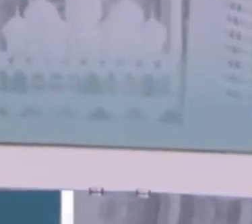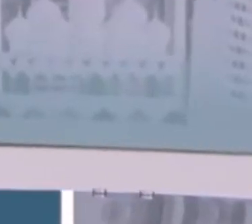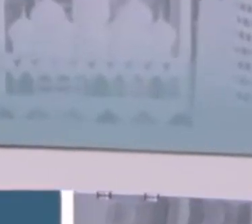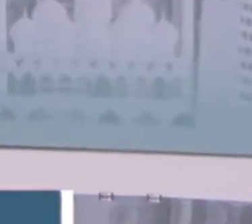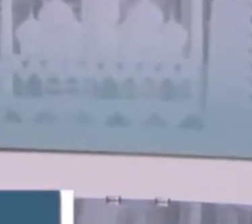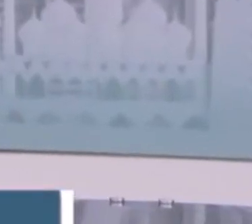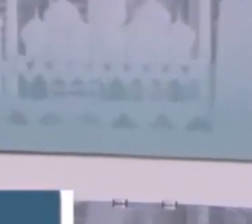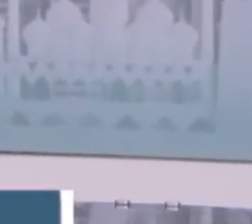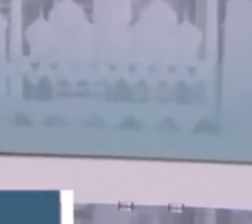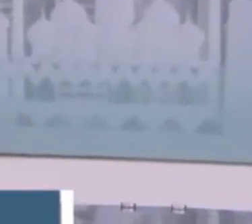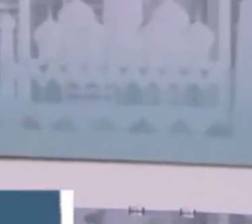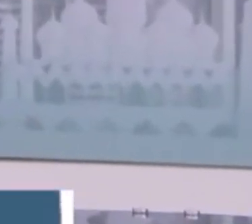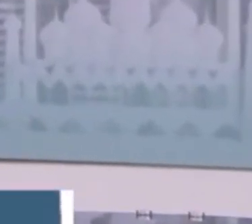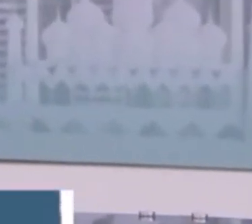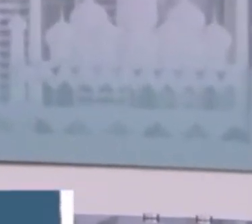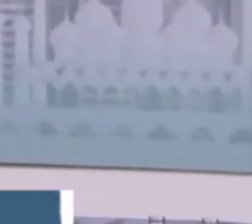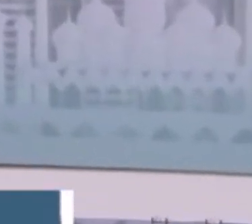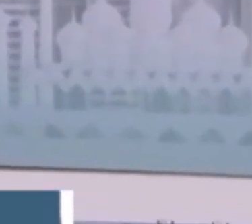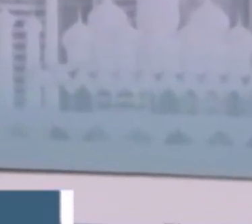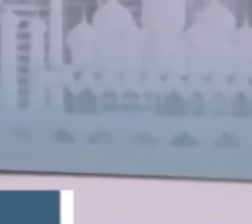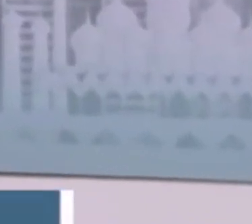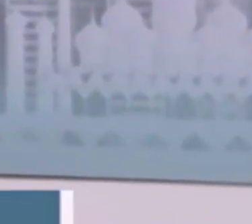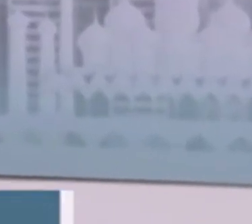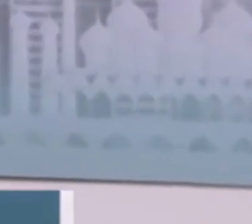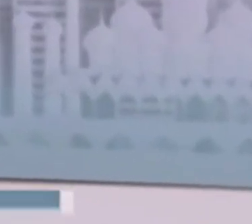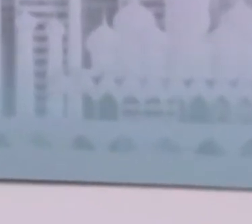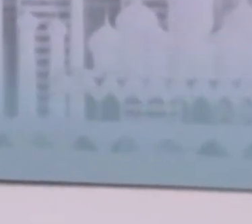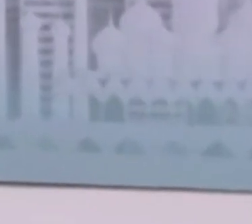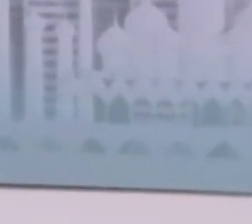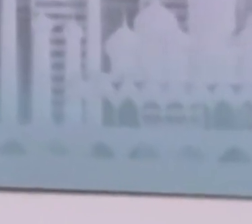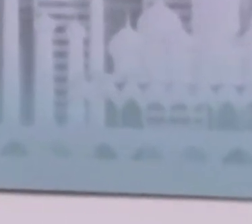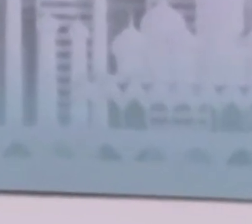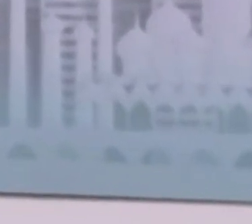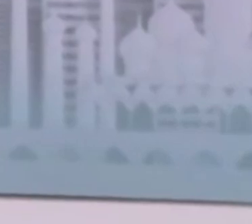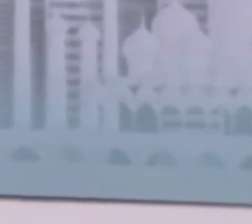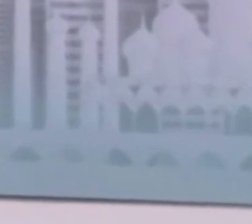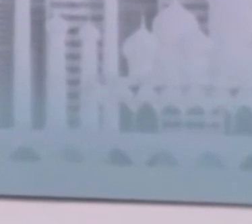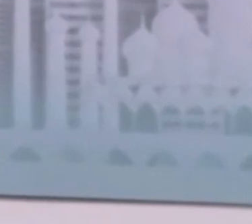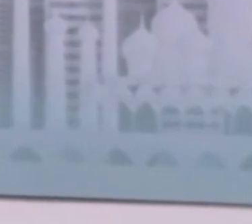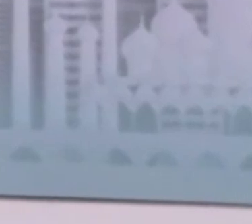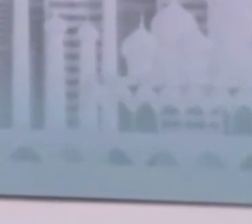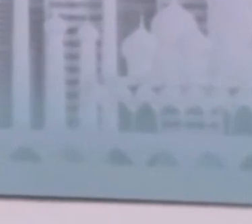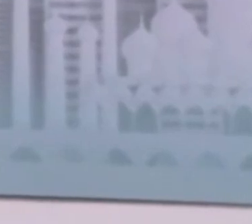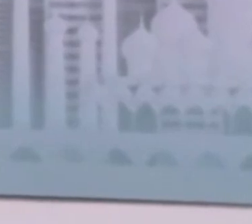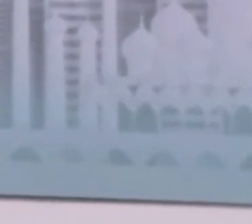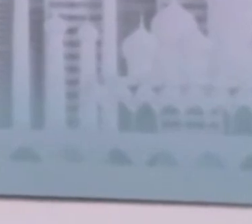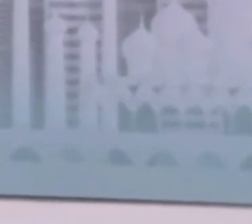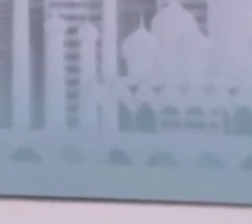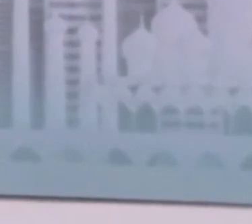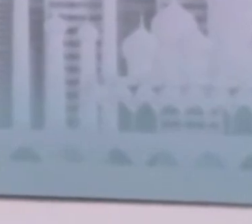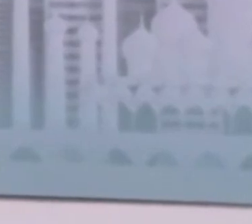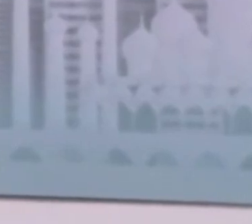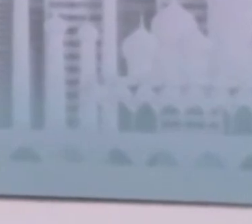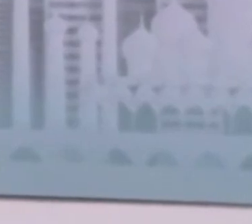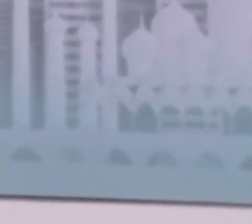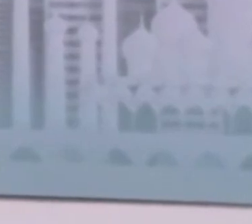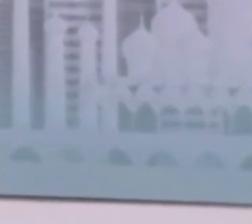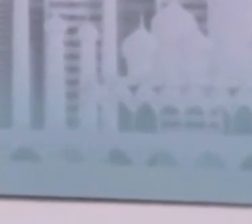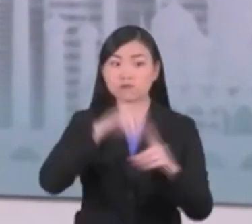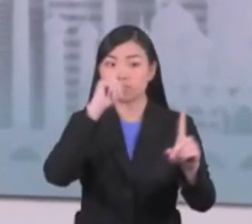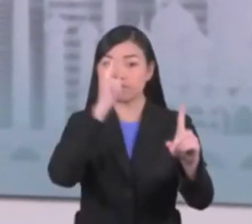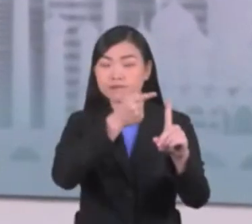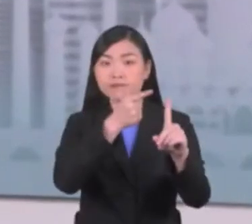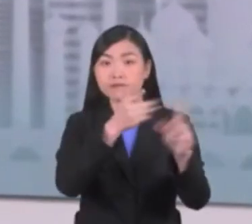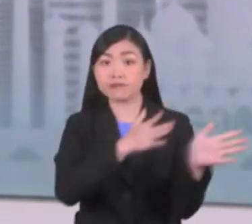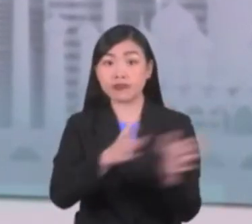25 juta ringgit diperuntuk bagi melaksana inisiatif reformasi kerenah birokrasi RKB tahun depan. Ia membabitkan